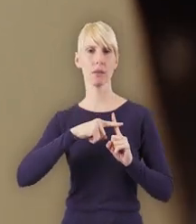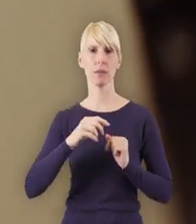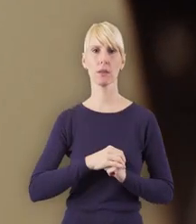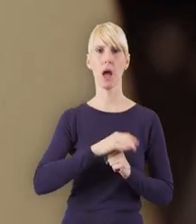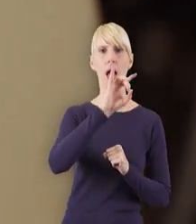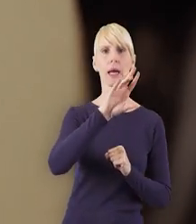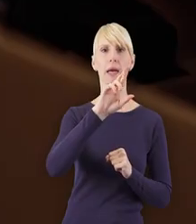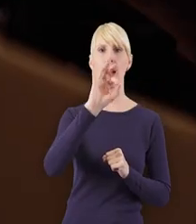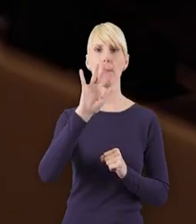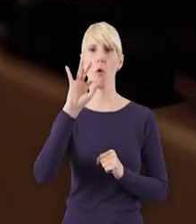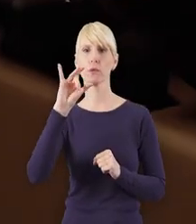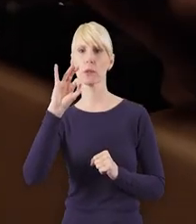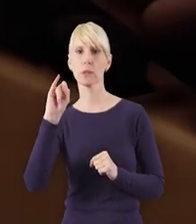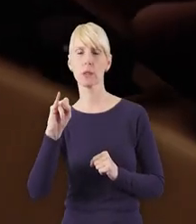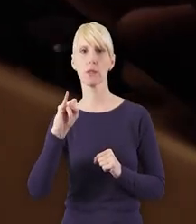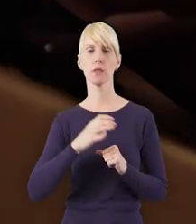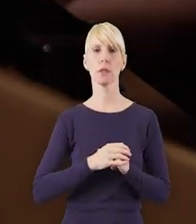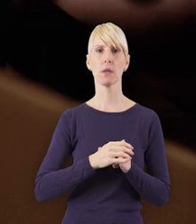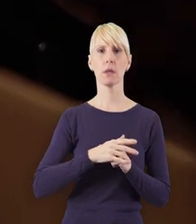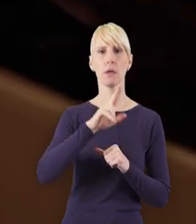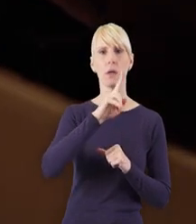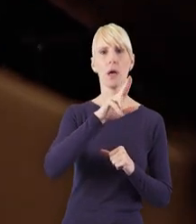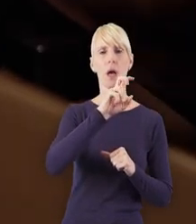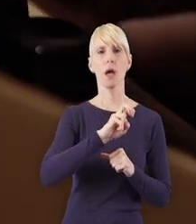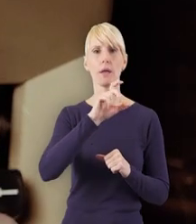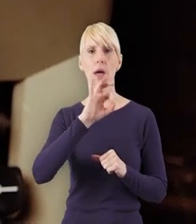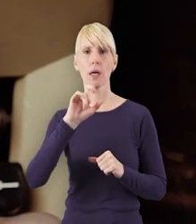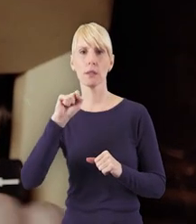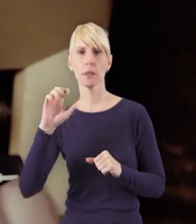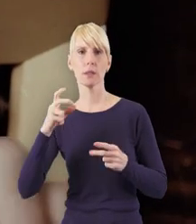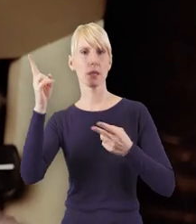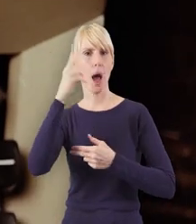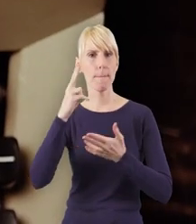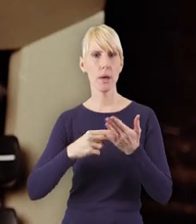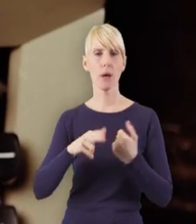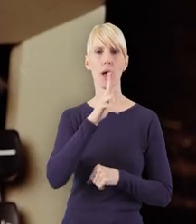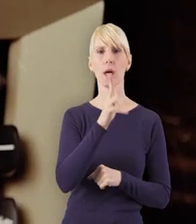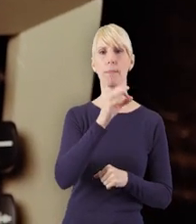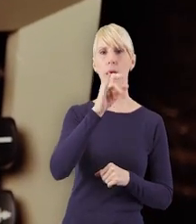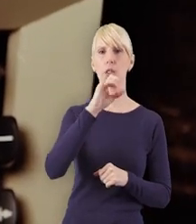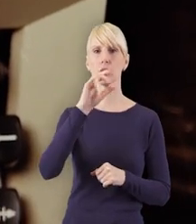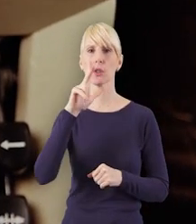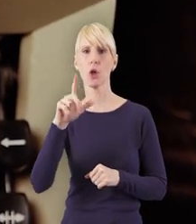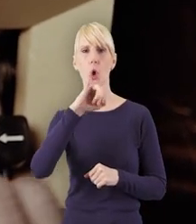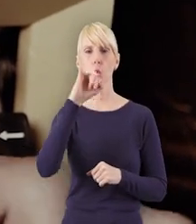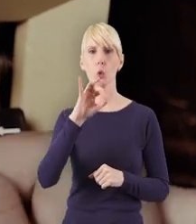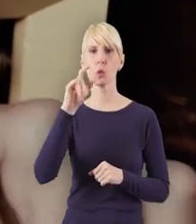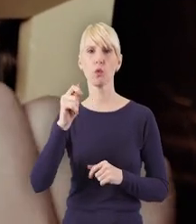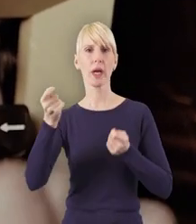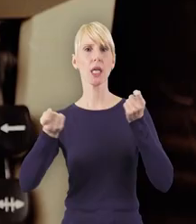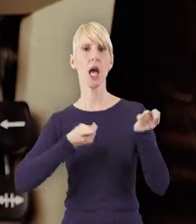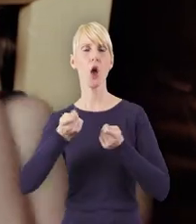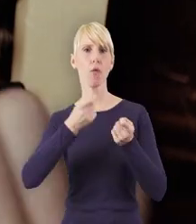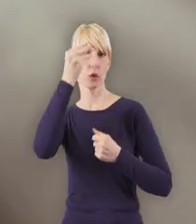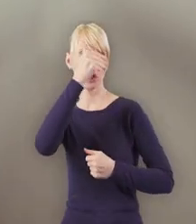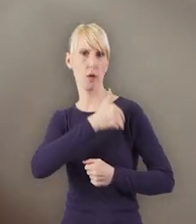Baranowski Mieczysław, Grabowski, poseł. Algralaj, społecznik, harcerz. Marek, artysta, malarz. Mieciek, członek klubu demokratycznego. Kierownik szkoły.